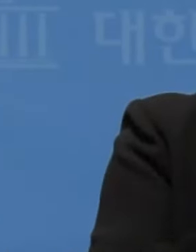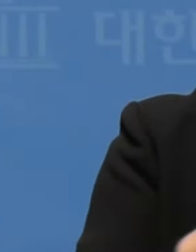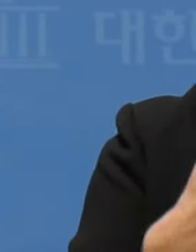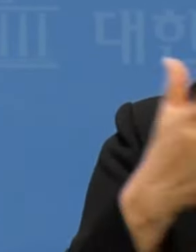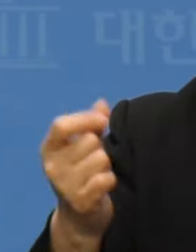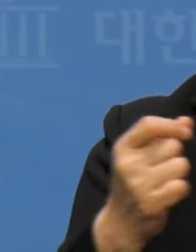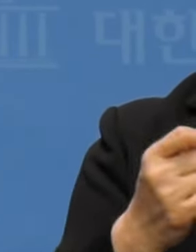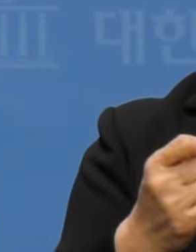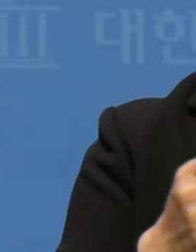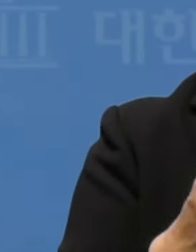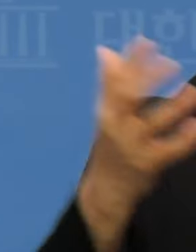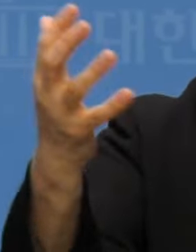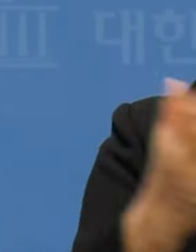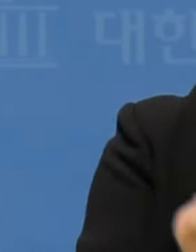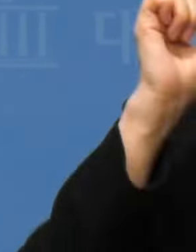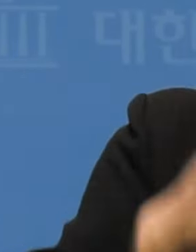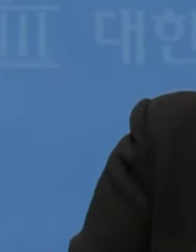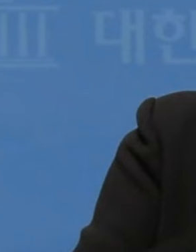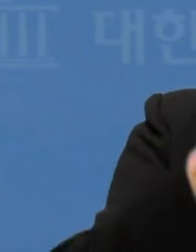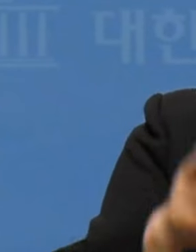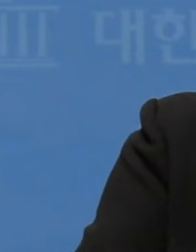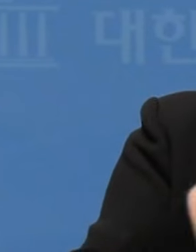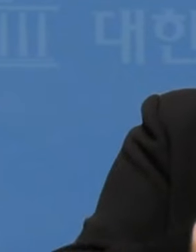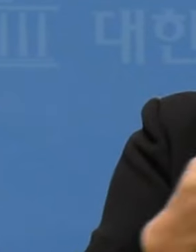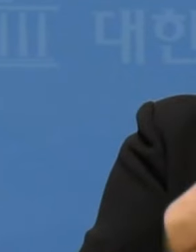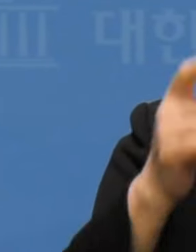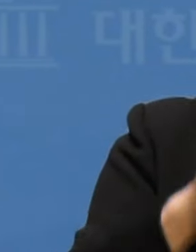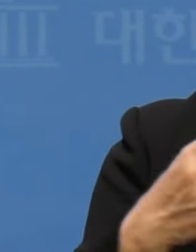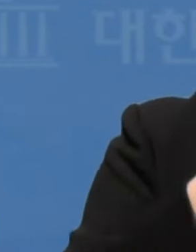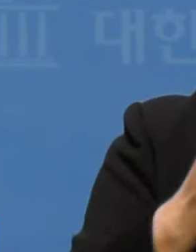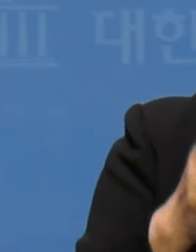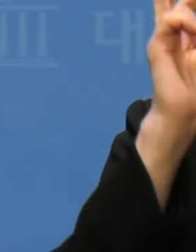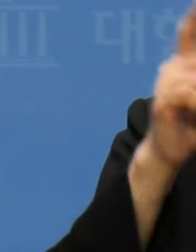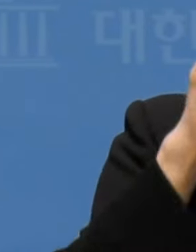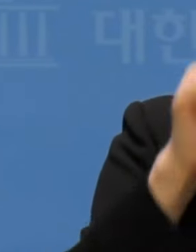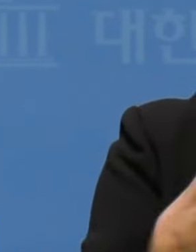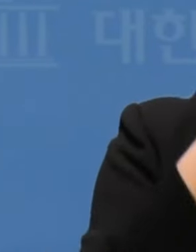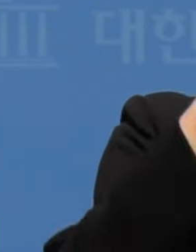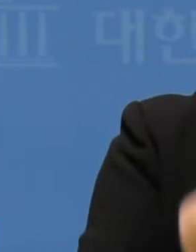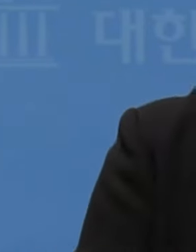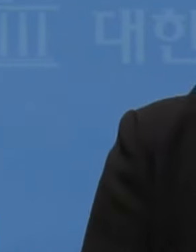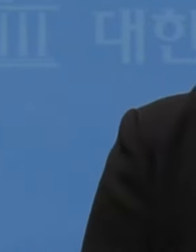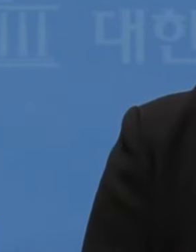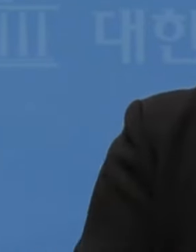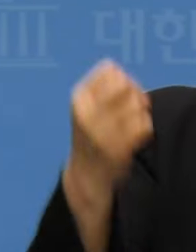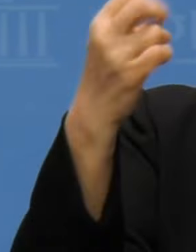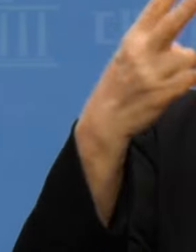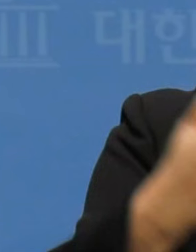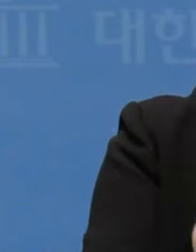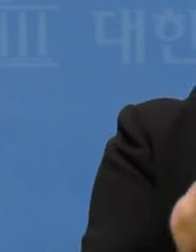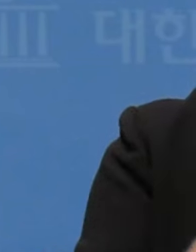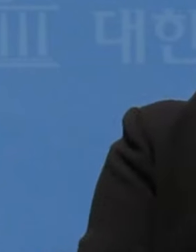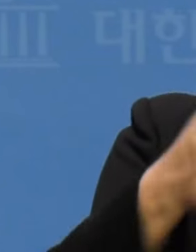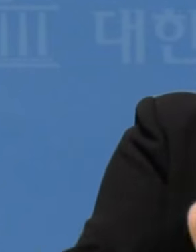공동 기자회견을 열고 중국 산업 스파이 위협에 대해 기업들에 경고한 바 있습니다. 또